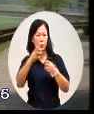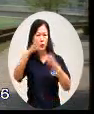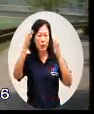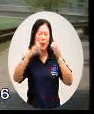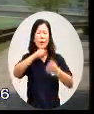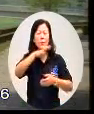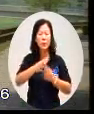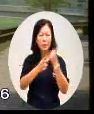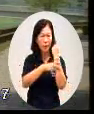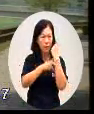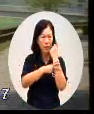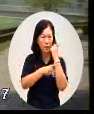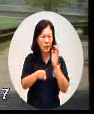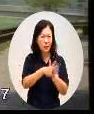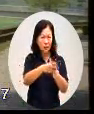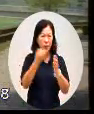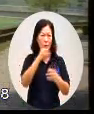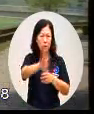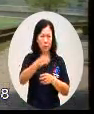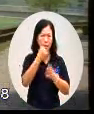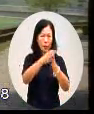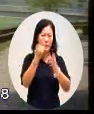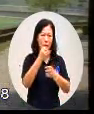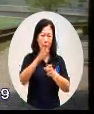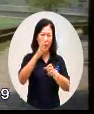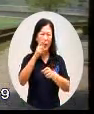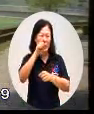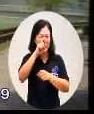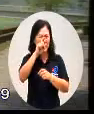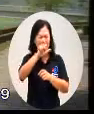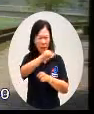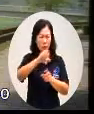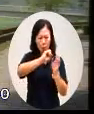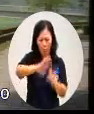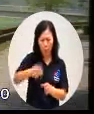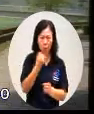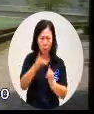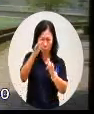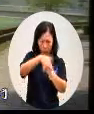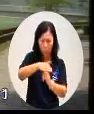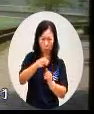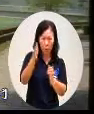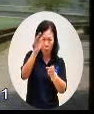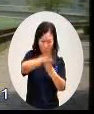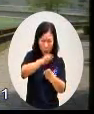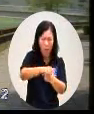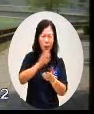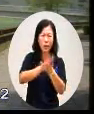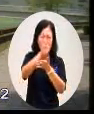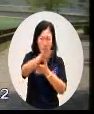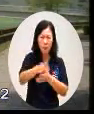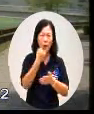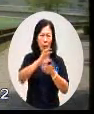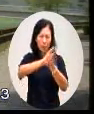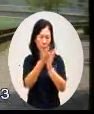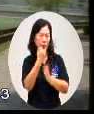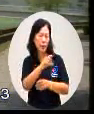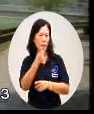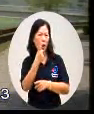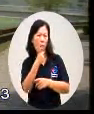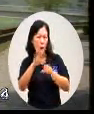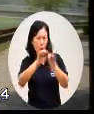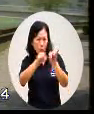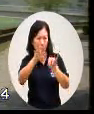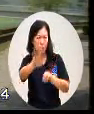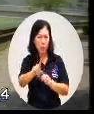是青山计划，就是西青埔垃圾场，把它掩埋之后停用，按个避热起来青山这个绿地的，啊，